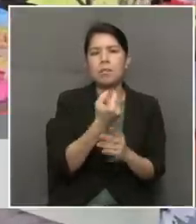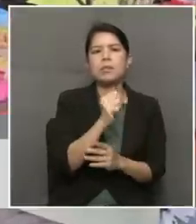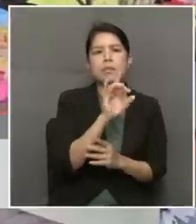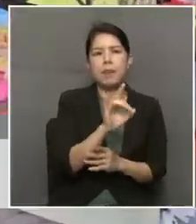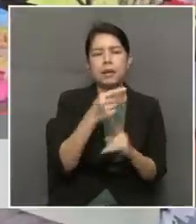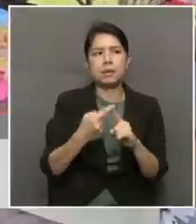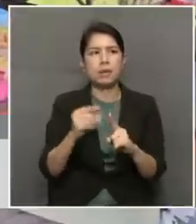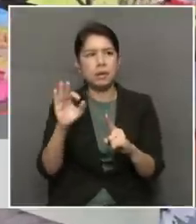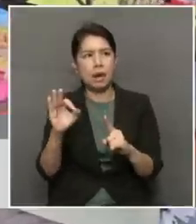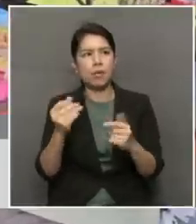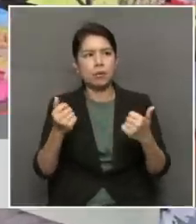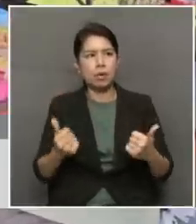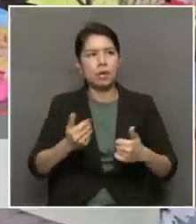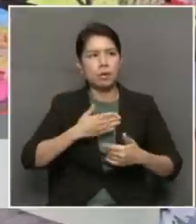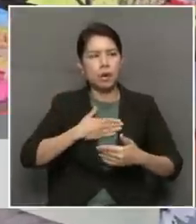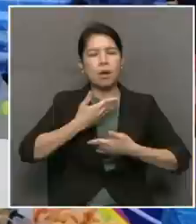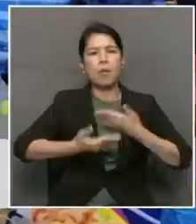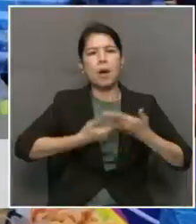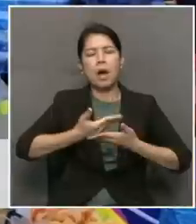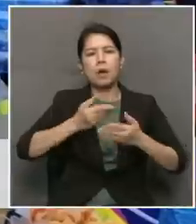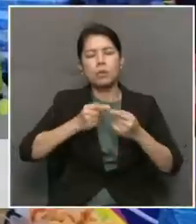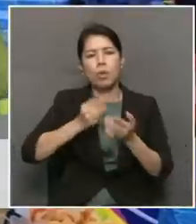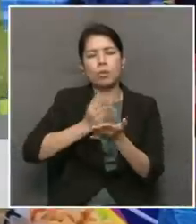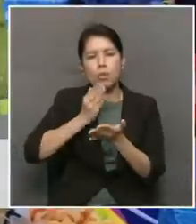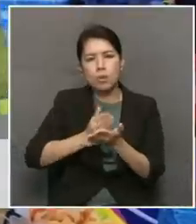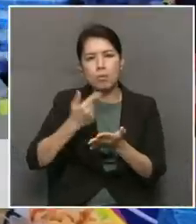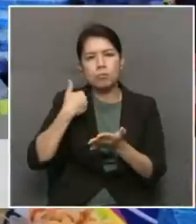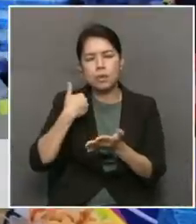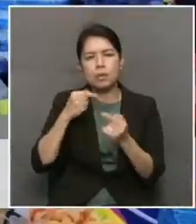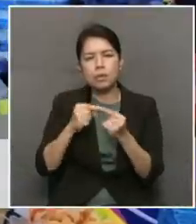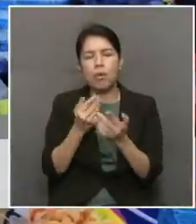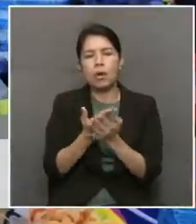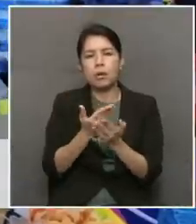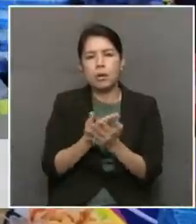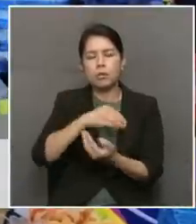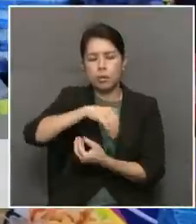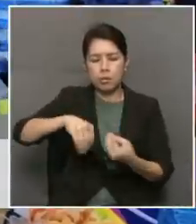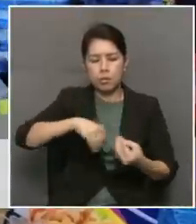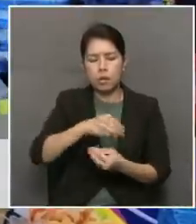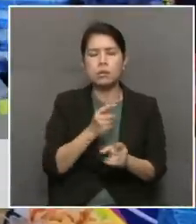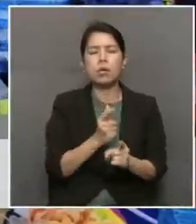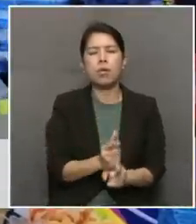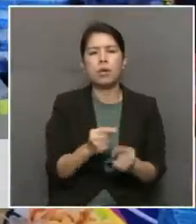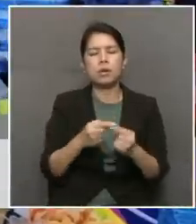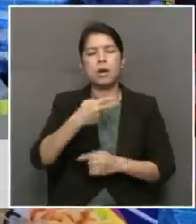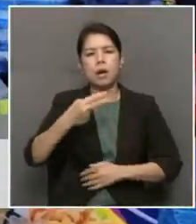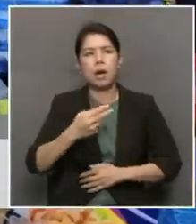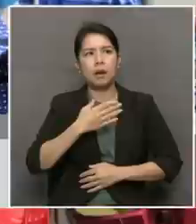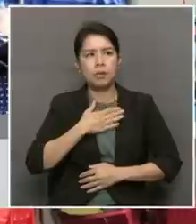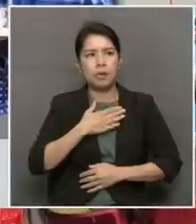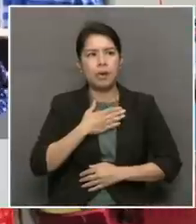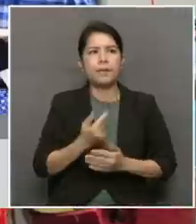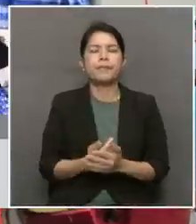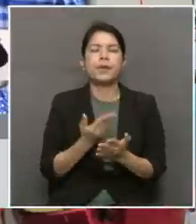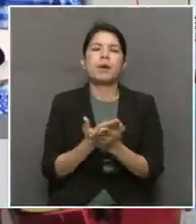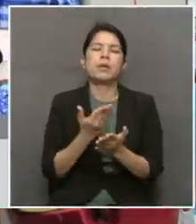ตำเพื่อเลี้ยงดูครอบครัวและหลานอีก 3คนรายได้ไม่เพียงพอที่จะใช้จ่ายในครัวเรือนค่ะเพราะเงินที่หามาได้ยังต้อง